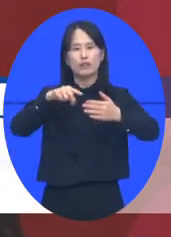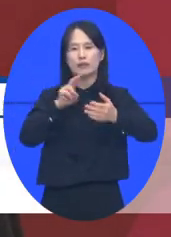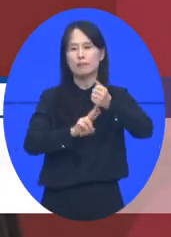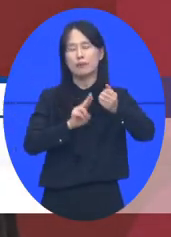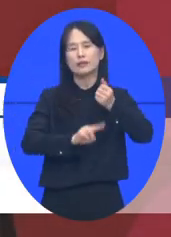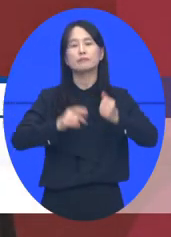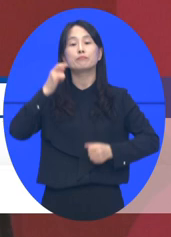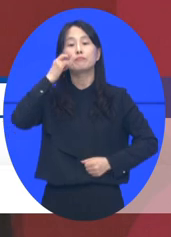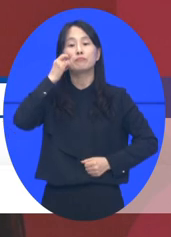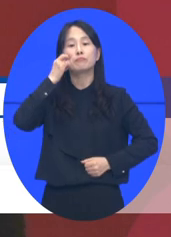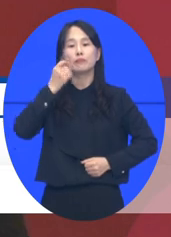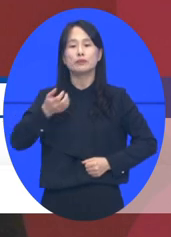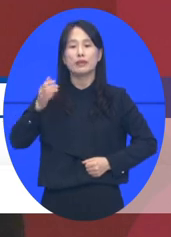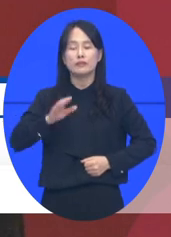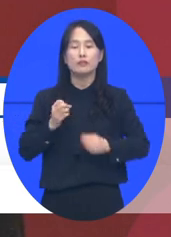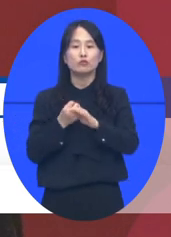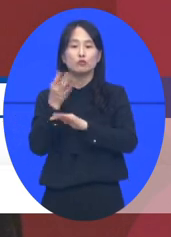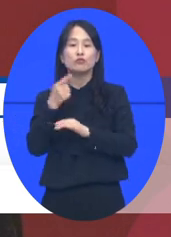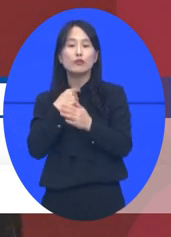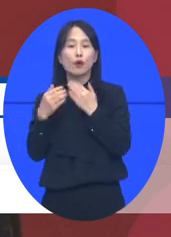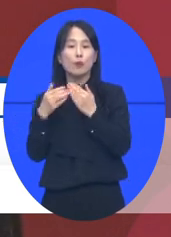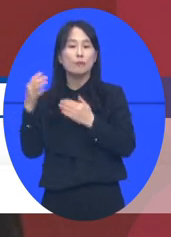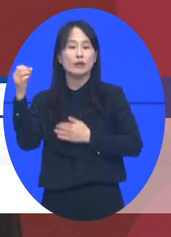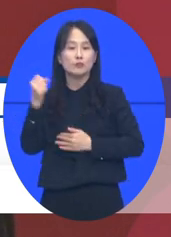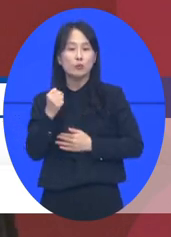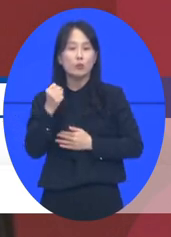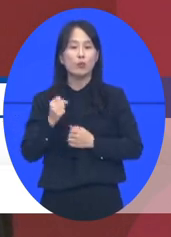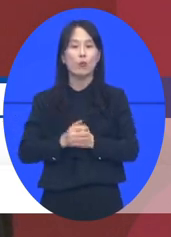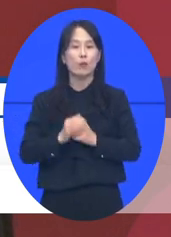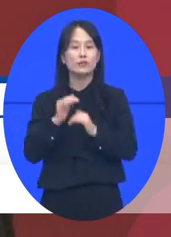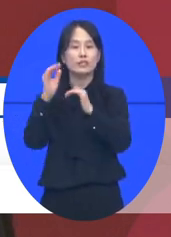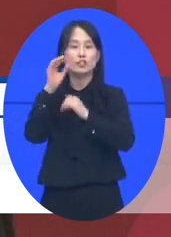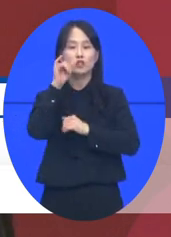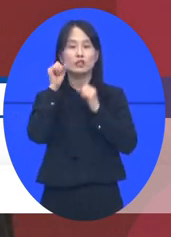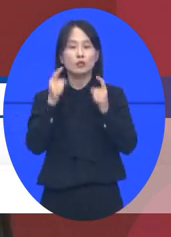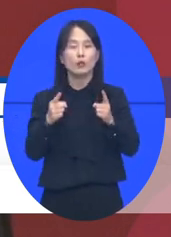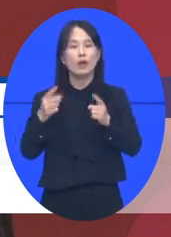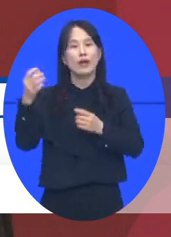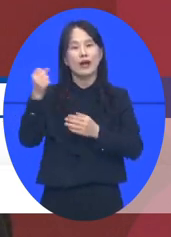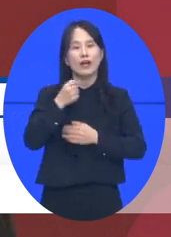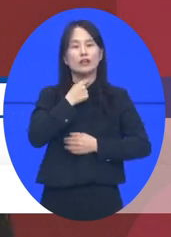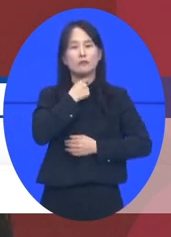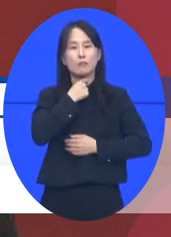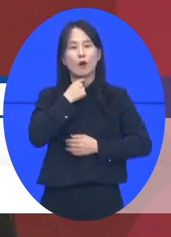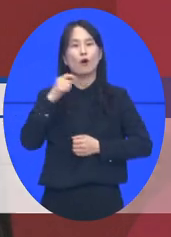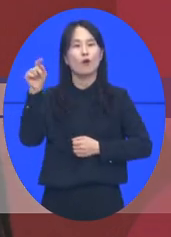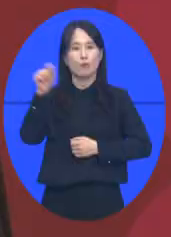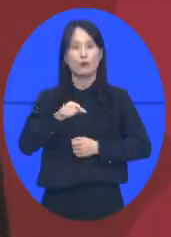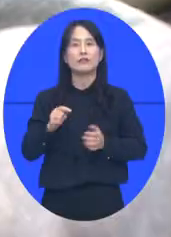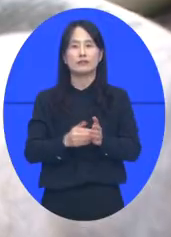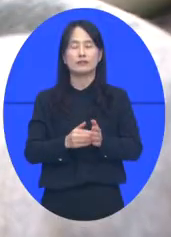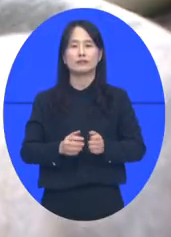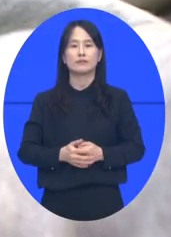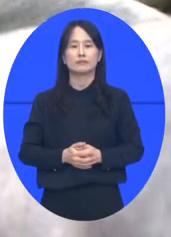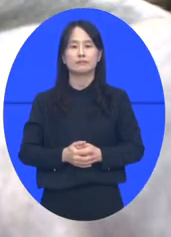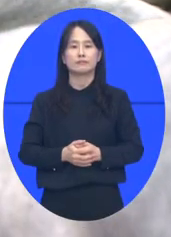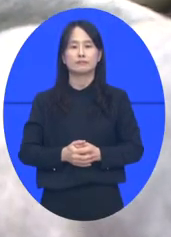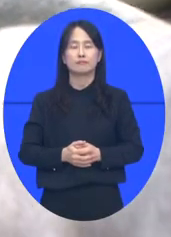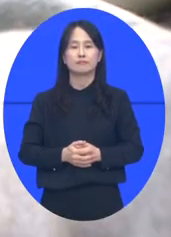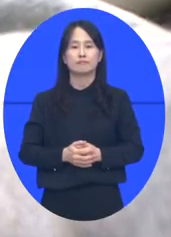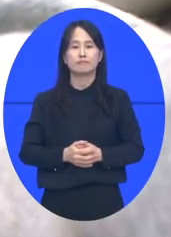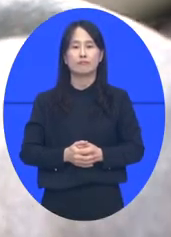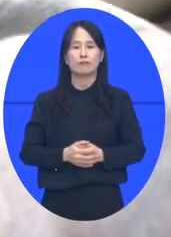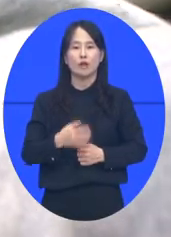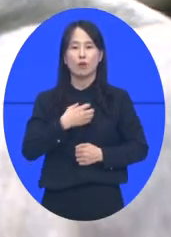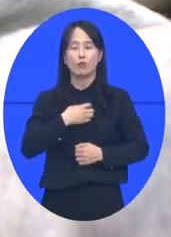하지 못했는데 수출을 경험을 바탕으로 진행할 수 있는 기회를 좀 얻어보고자 저희가 참가를 했고요. 이외에도